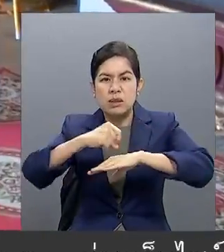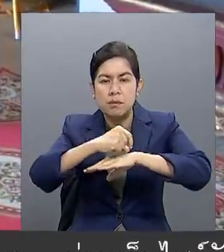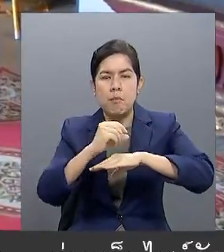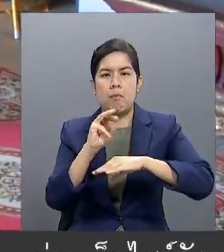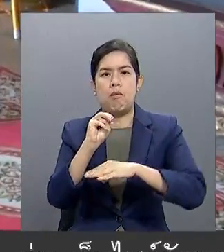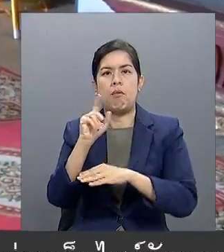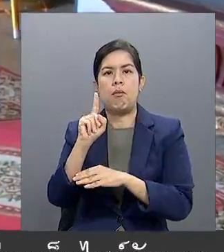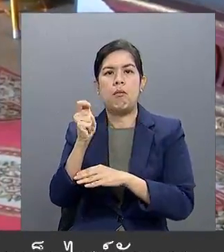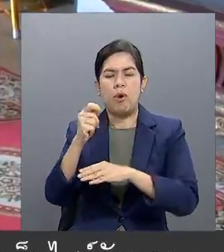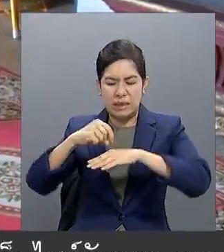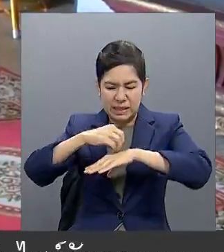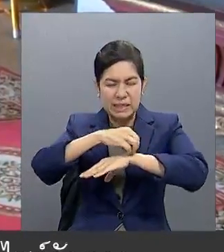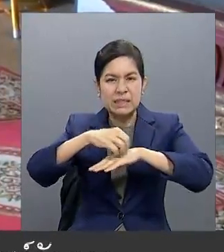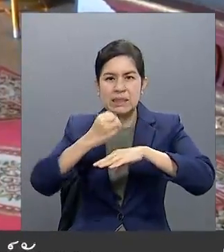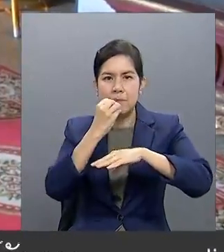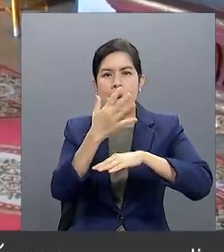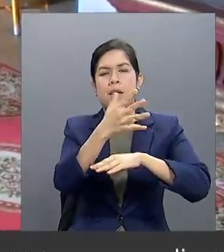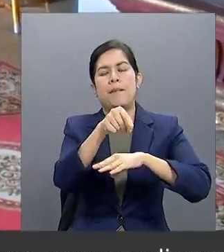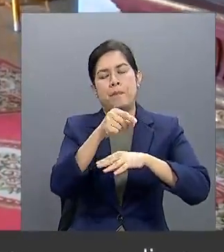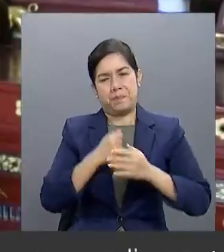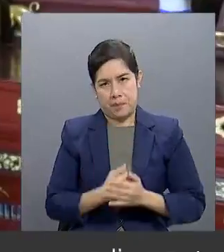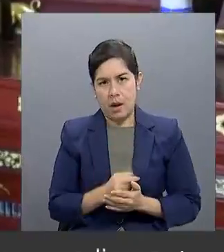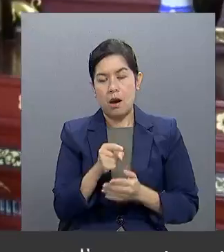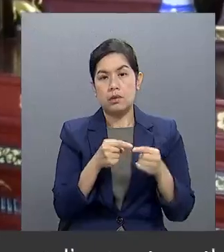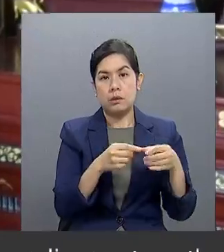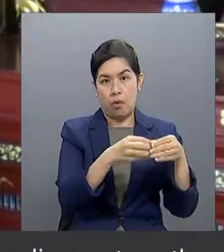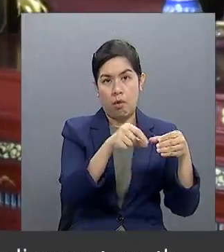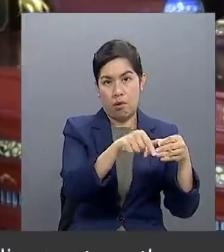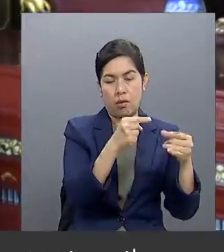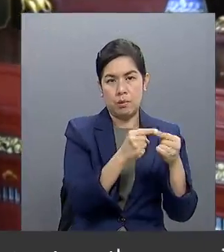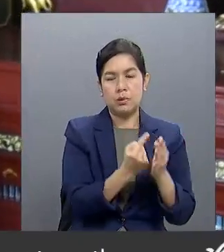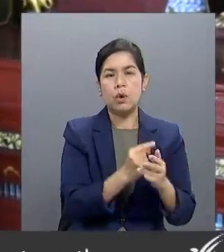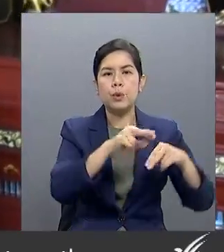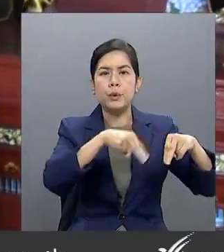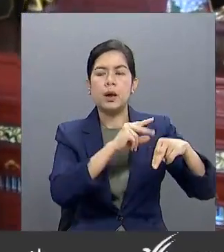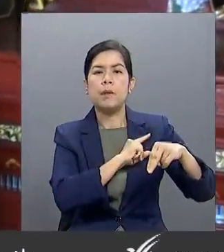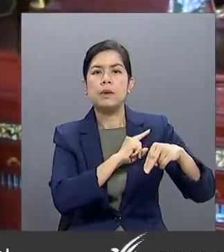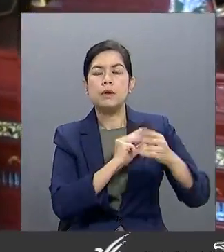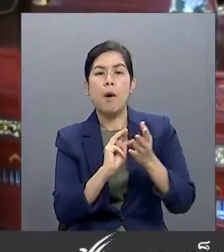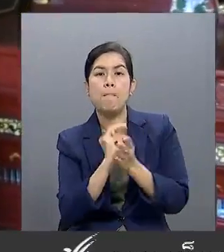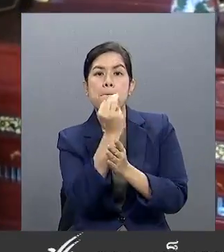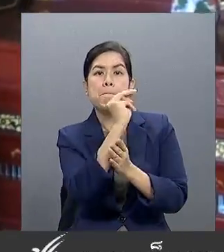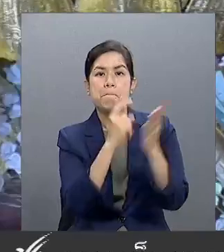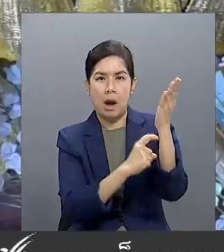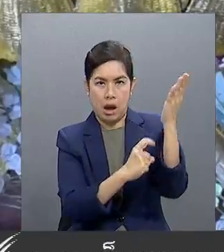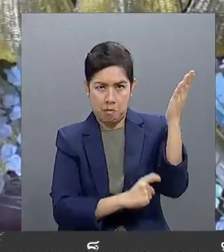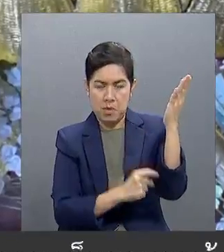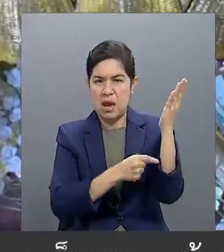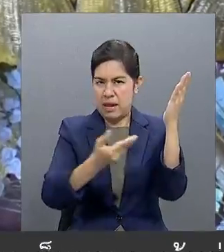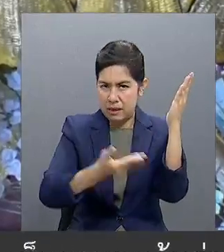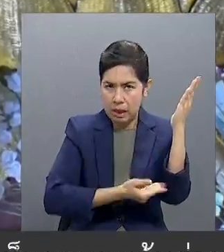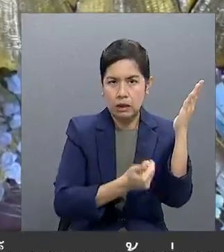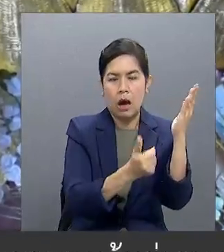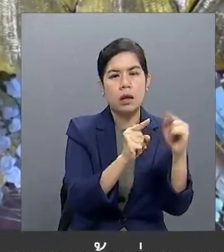าวบ้านที่ดูแลไม้มุงจะให้ตัดไม้นี้ได้แค่ครั้งเดียวก็คือในวันขึ้น15ค่ำเดือน3เท่านั้นค่ะ ในส่วนของเจดีย์ด้